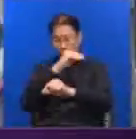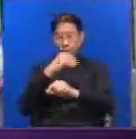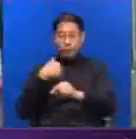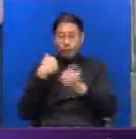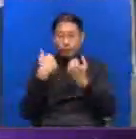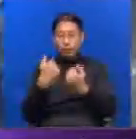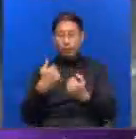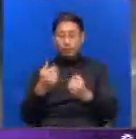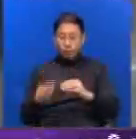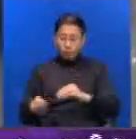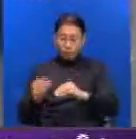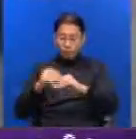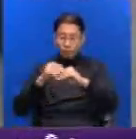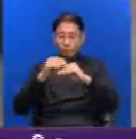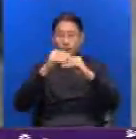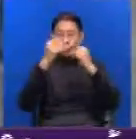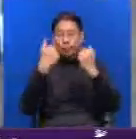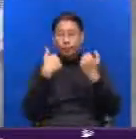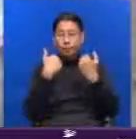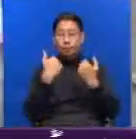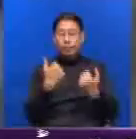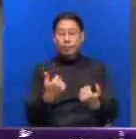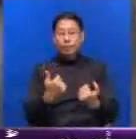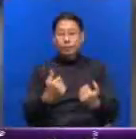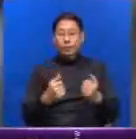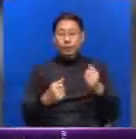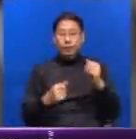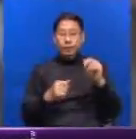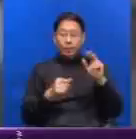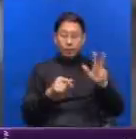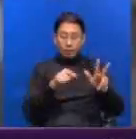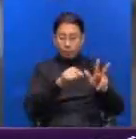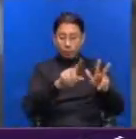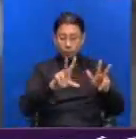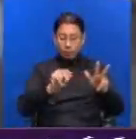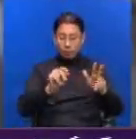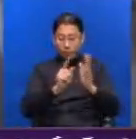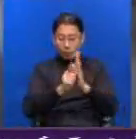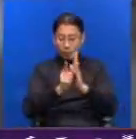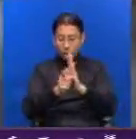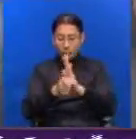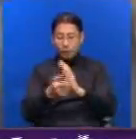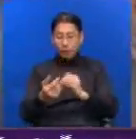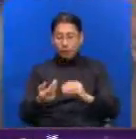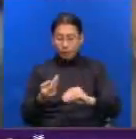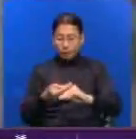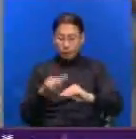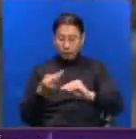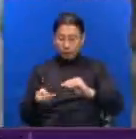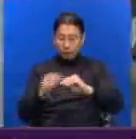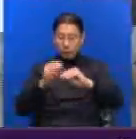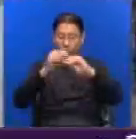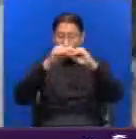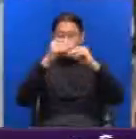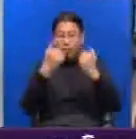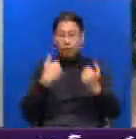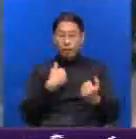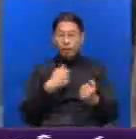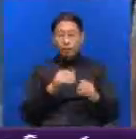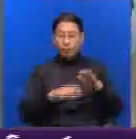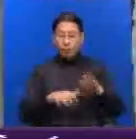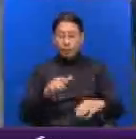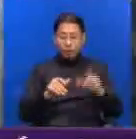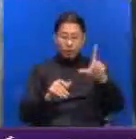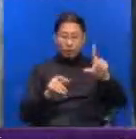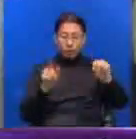ถี่แต่ละขบวนนะคะห่างกัน 3นาที 30วินาทีขณะที่รายได้เพิ่มขึ้นจากปกติเฉลี่ยแล้วร้อยละ